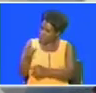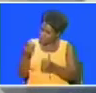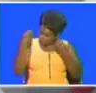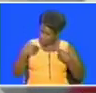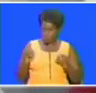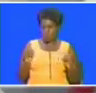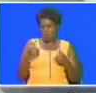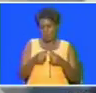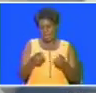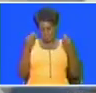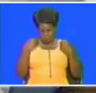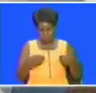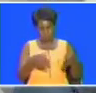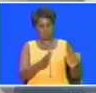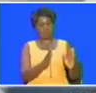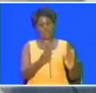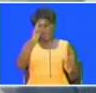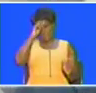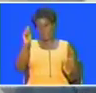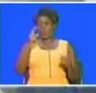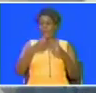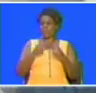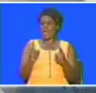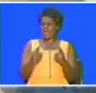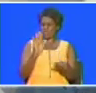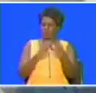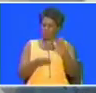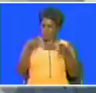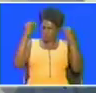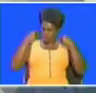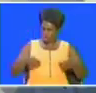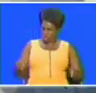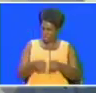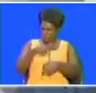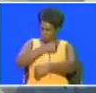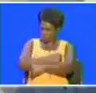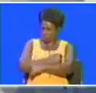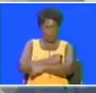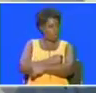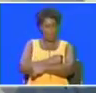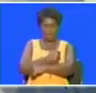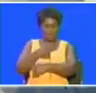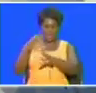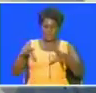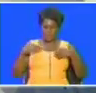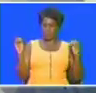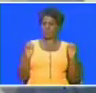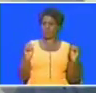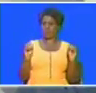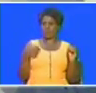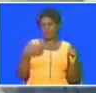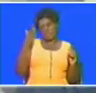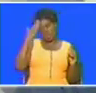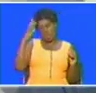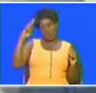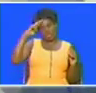lakini unaweza kuvaa hivi. Avae mavazi ya heshima. Lakini kumshonea uniform kama ambaye yako skuli, mimi hilo wasikubaliani nao. Lakini mwenyewe sijawahi kujua